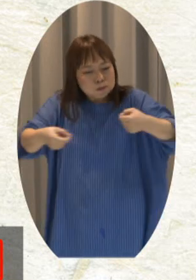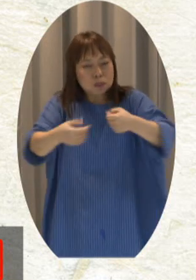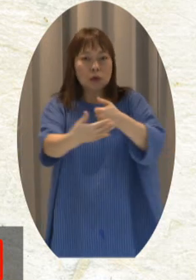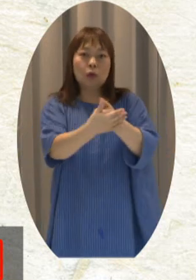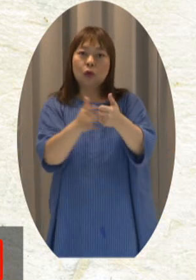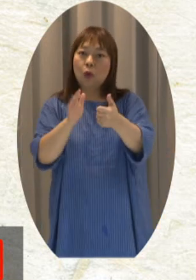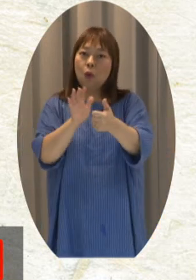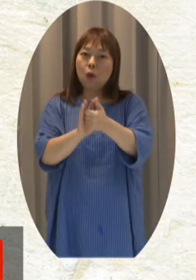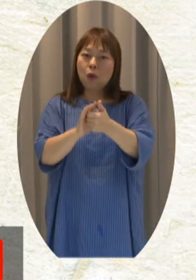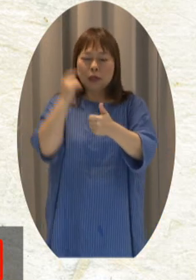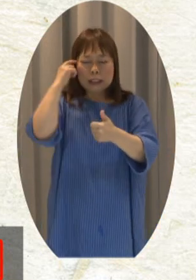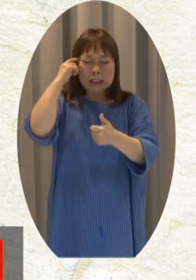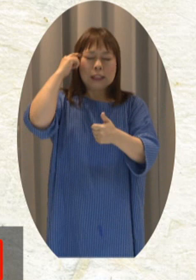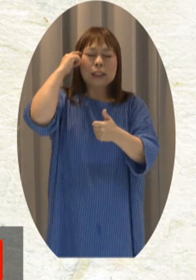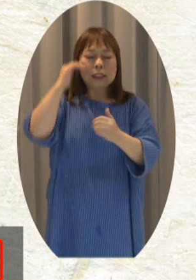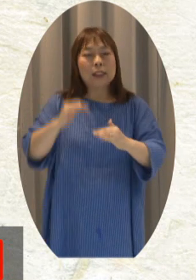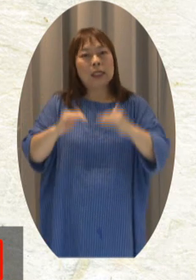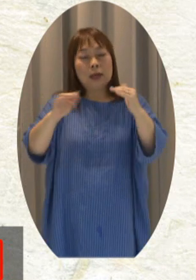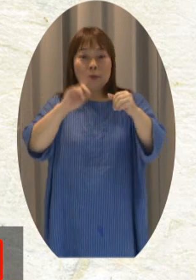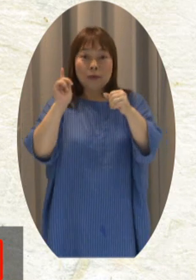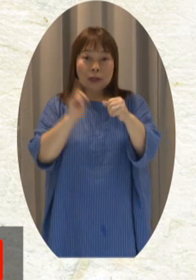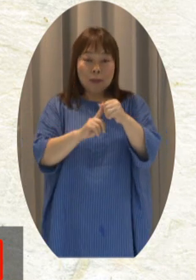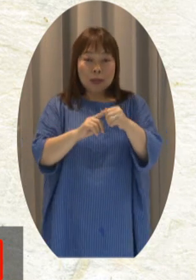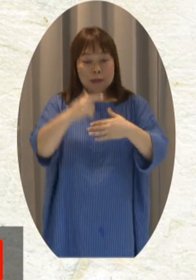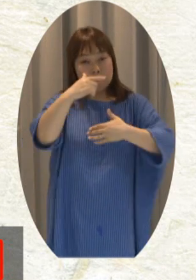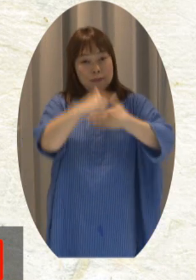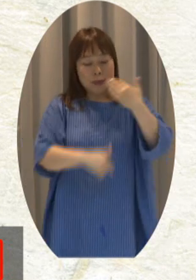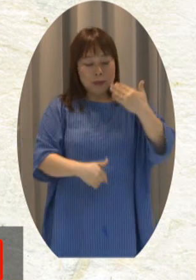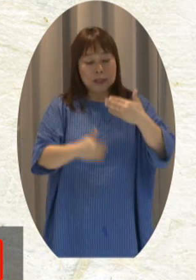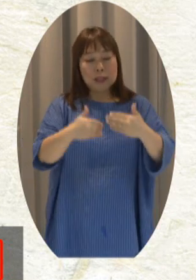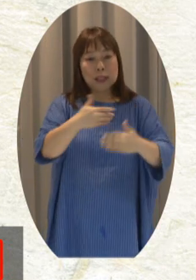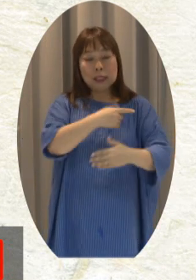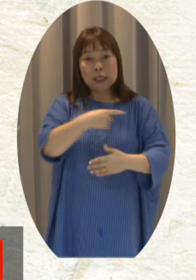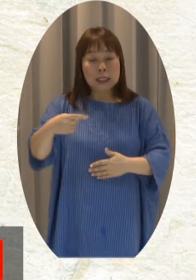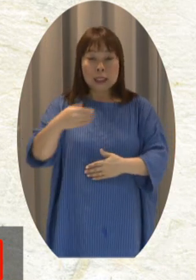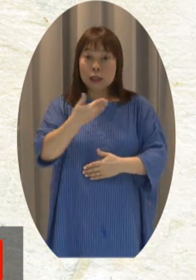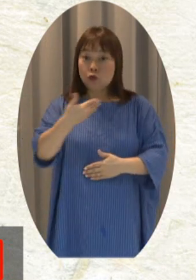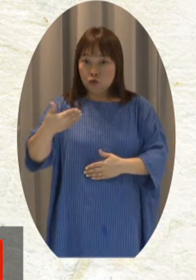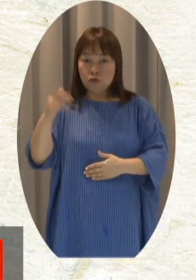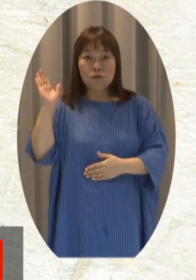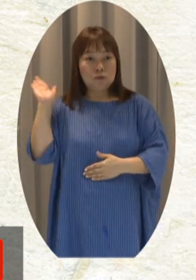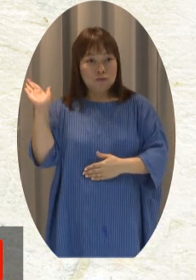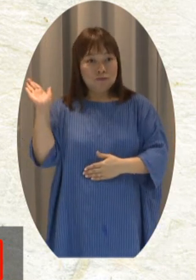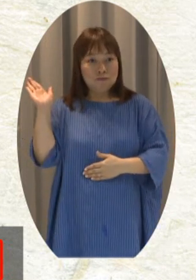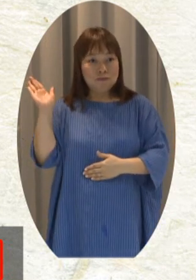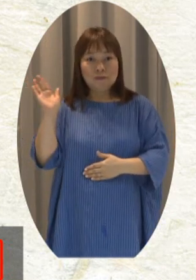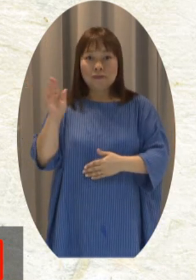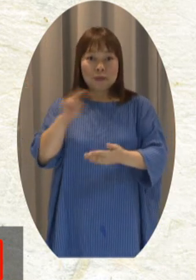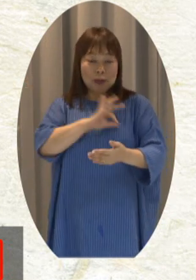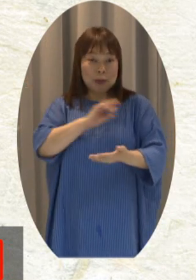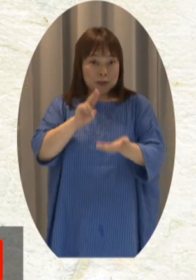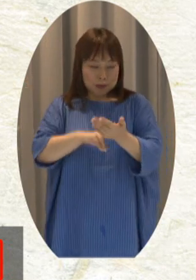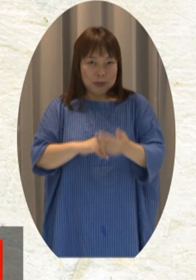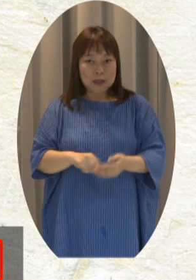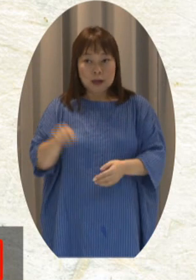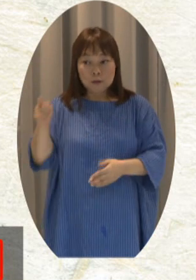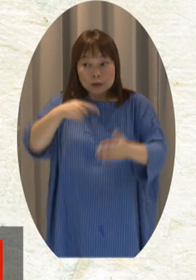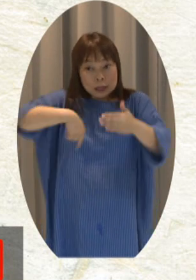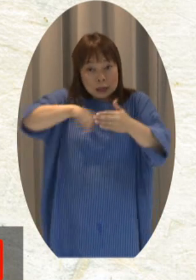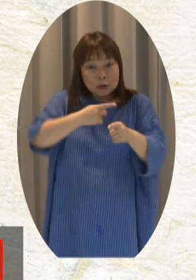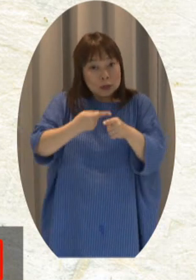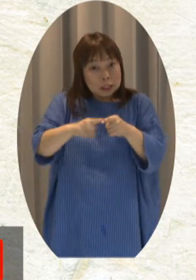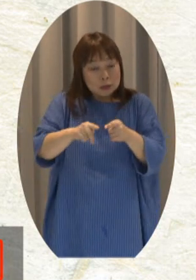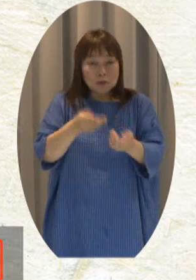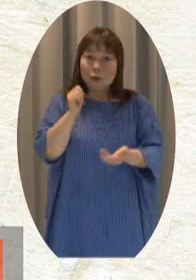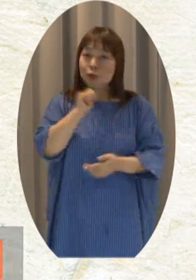まってほしいという思いから、タイトルを一隅と名付けました。その一部を紹介